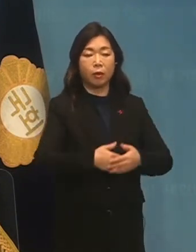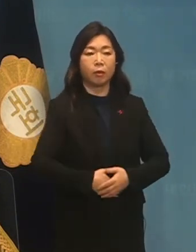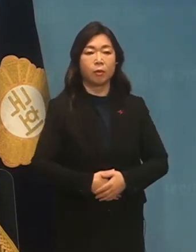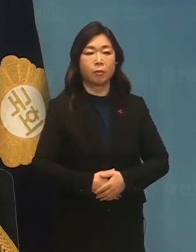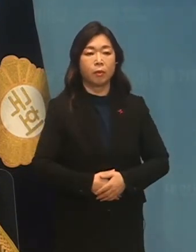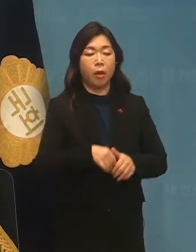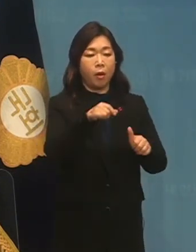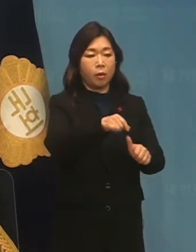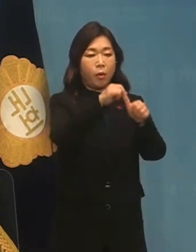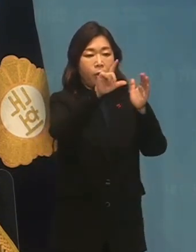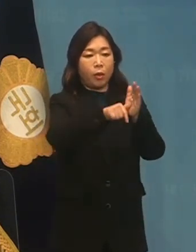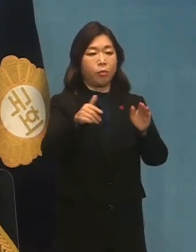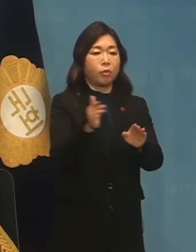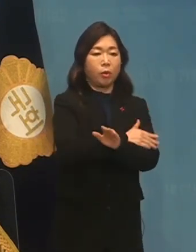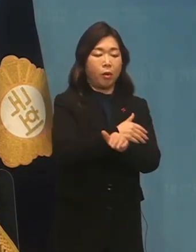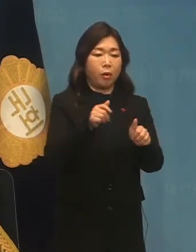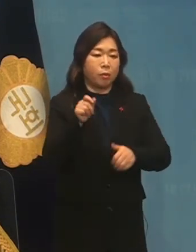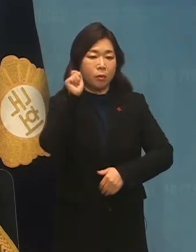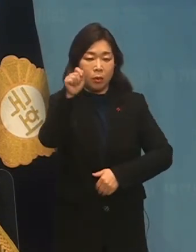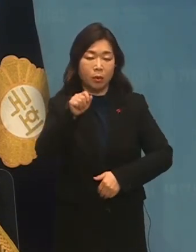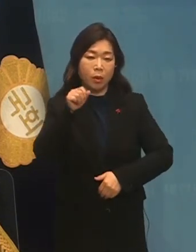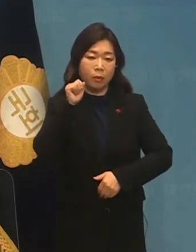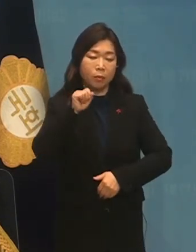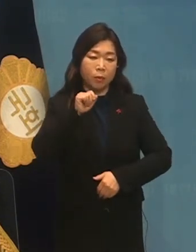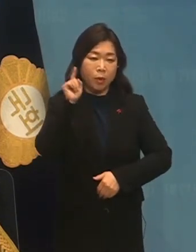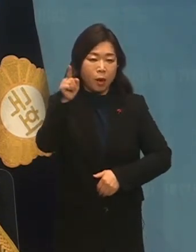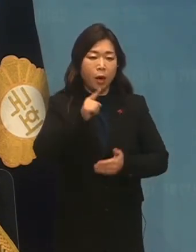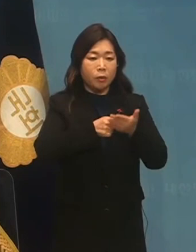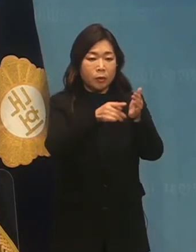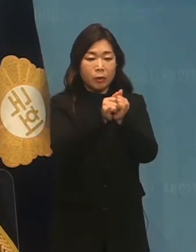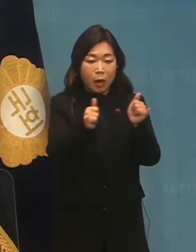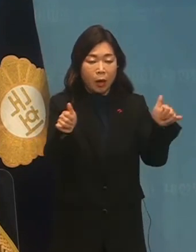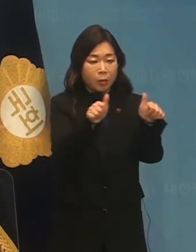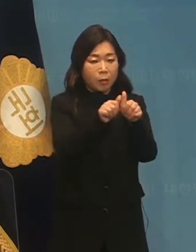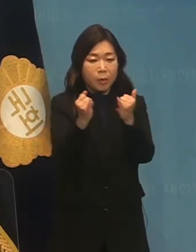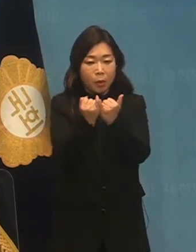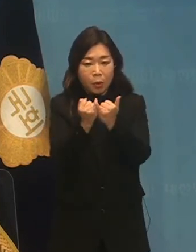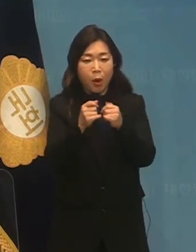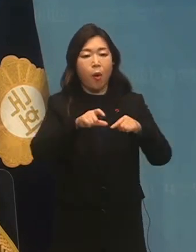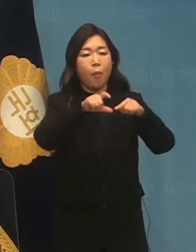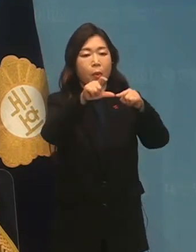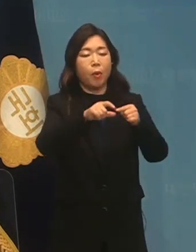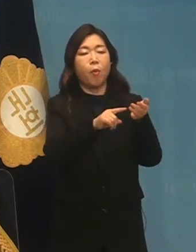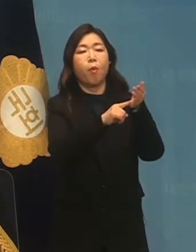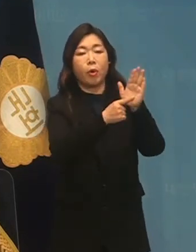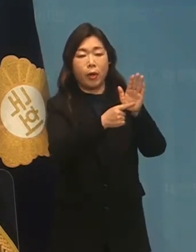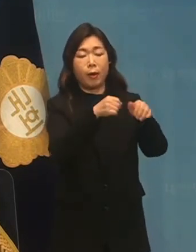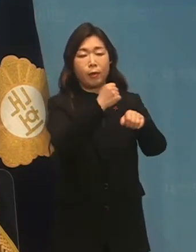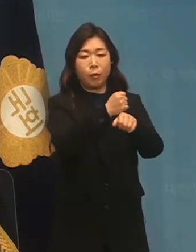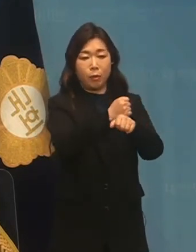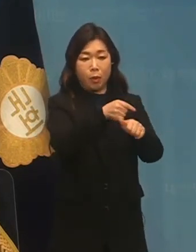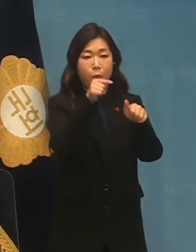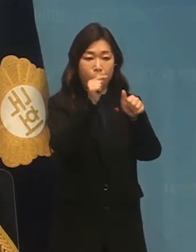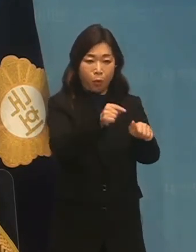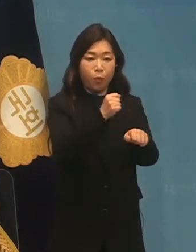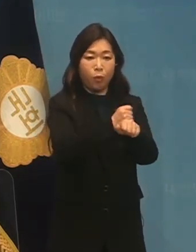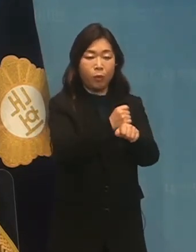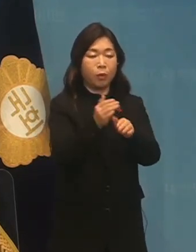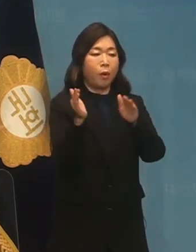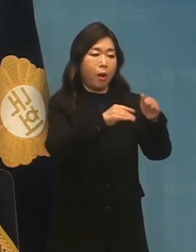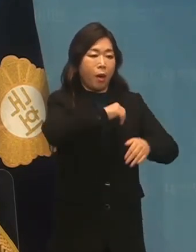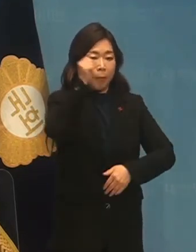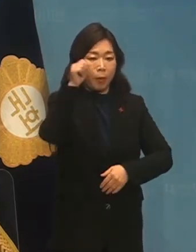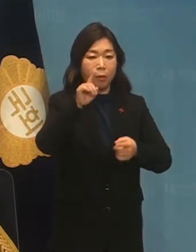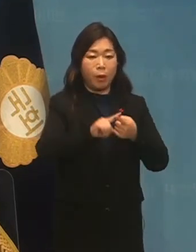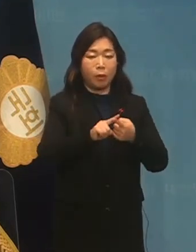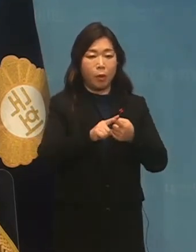단계별 응시자 성비대 합격자 비율 성비를 공개하도록 의무화하고 합격 여부를